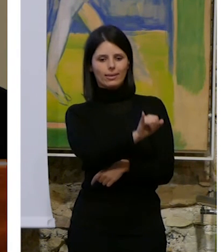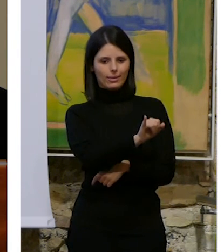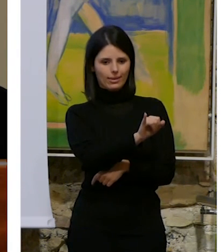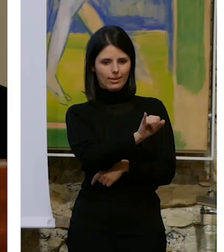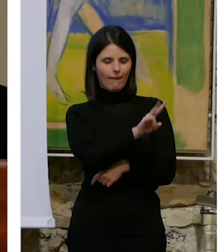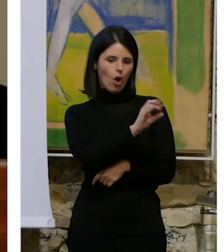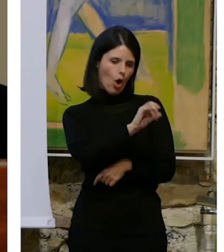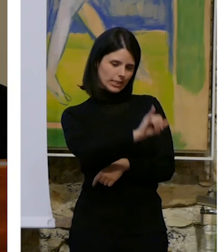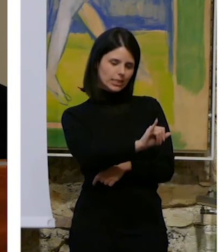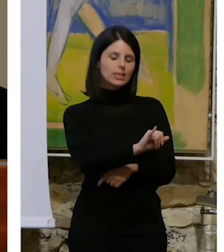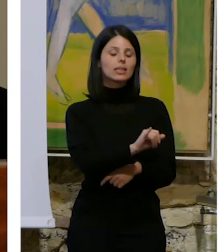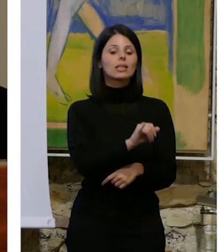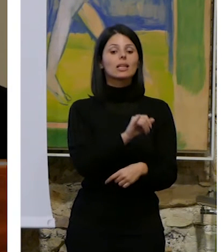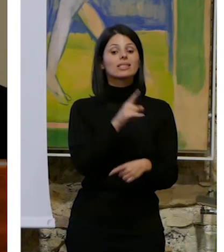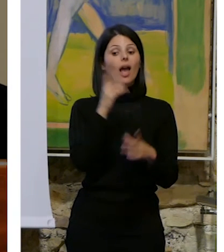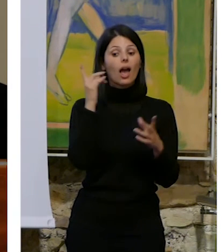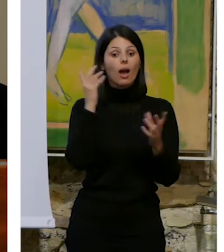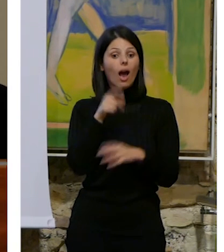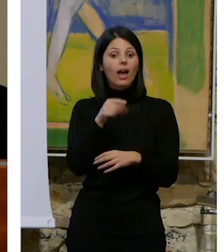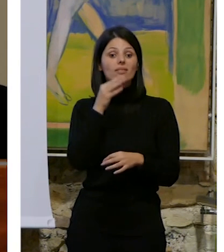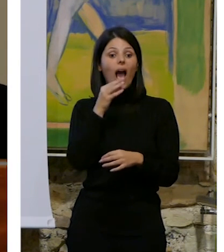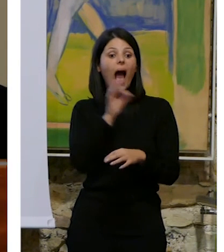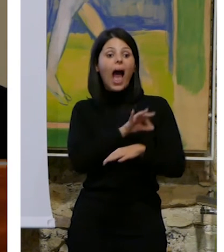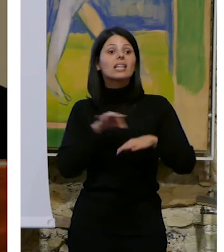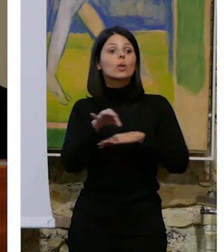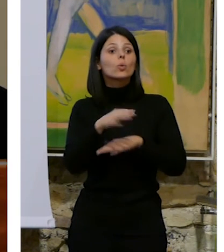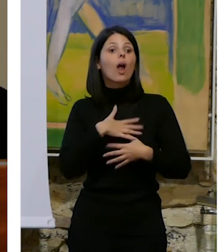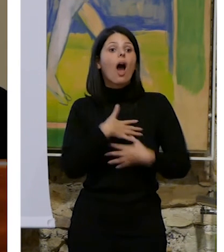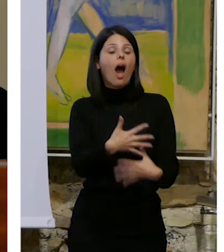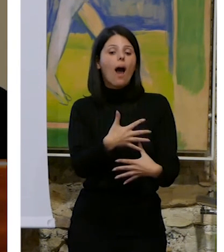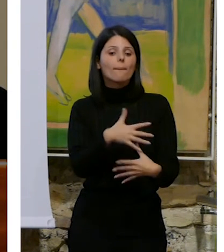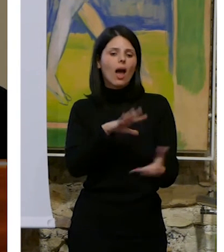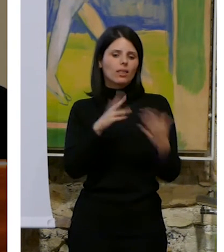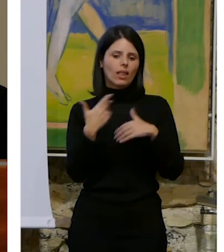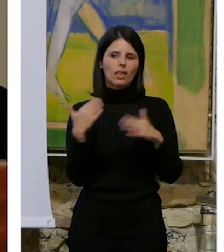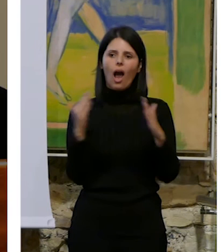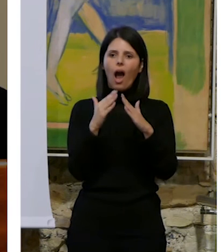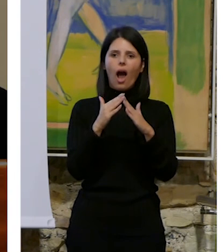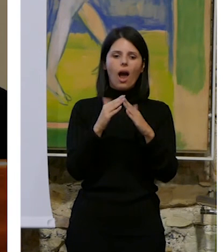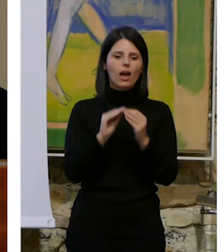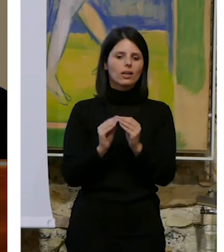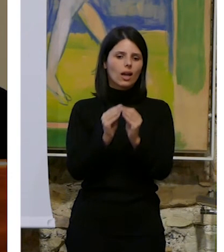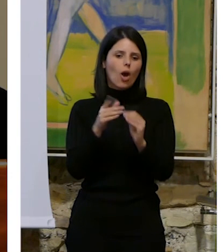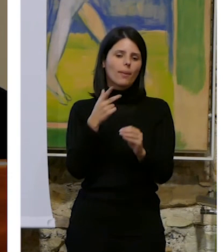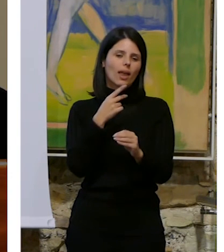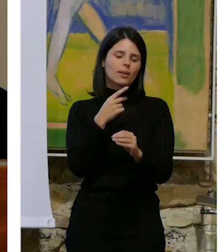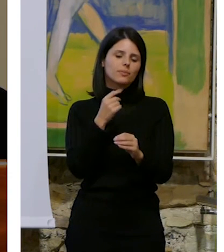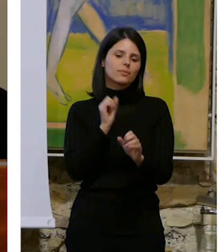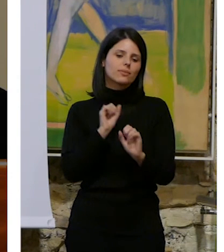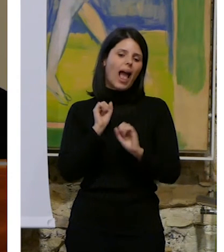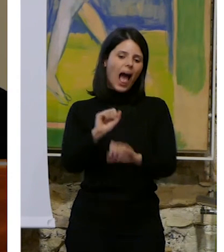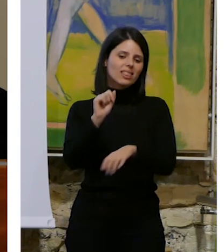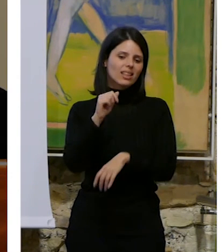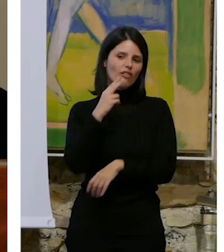Se il Mascellone amava l'architettura, noi ci siamo messi a fare delle case fetenti per essere antifascisti. Cioè